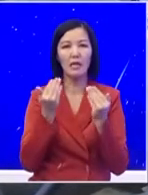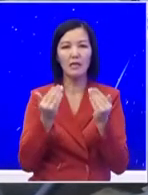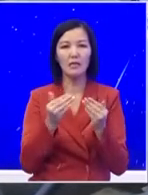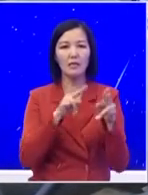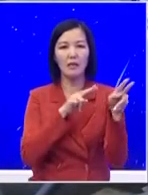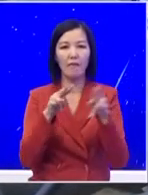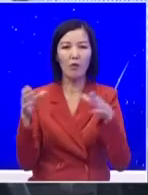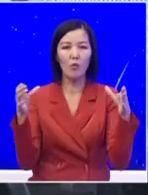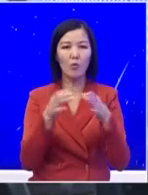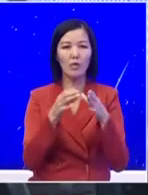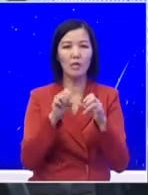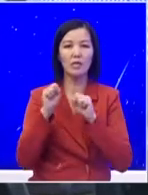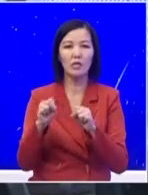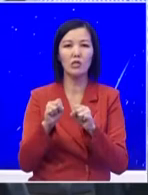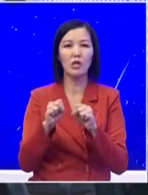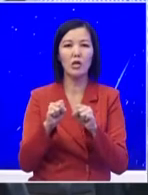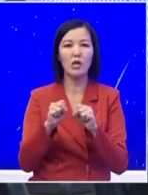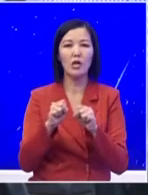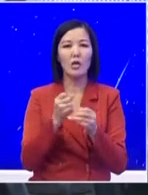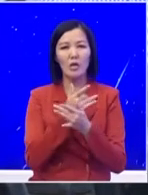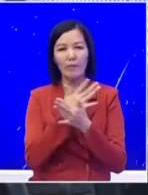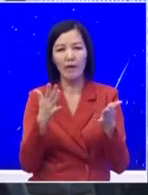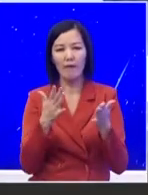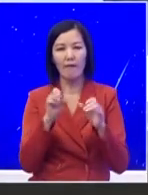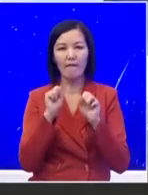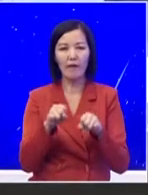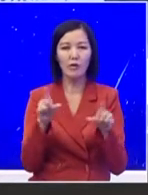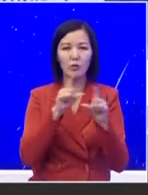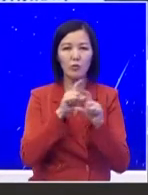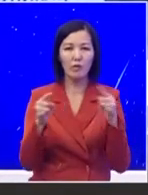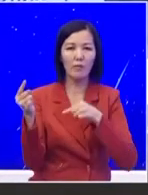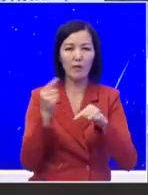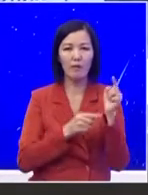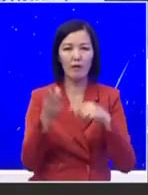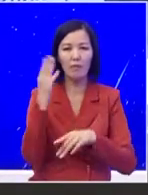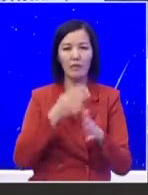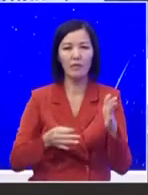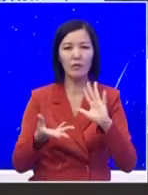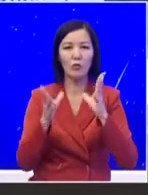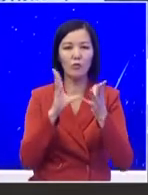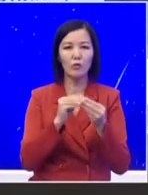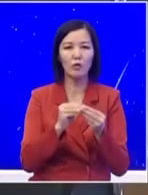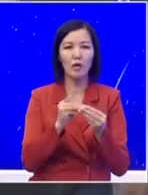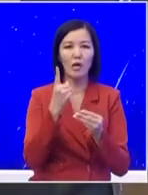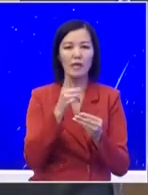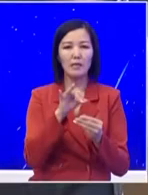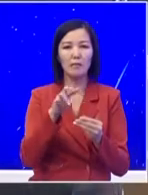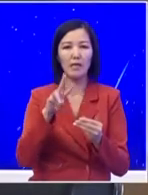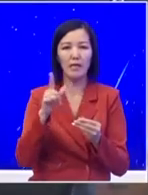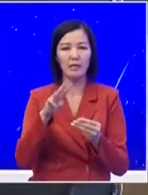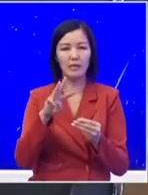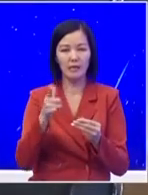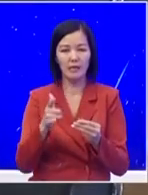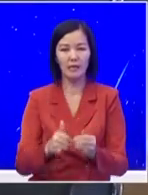данного наблюдательного органа защищены имущественные права субъектов предпринимательства Алматинской области на сумму почти в 1